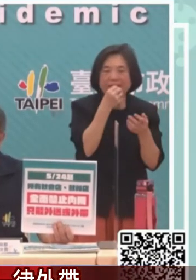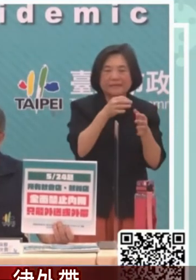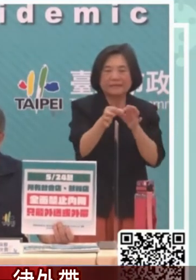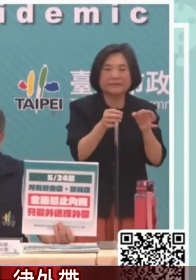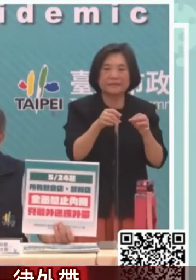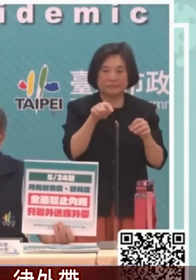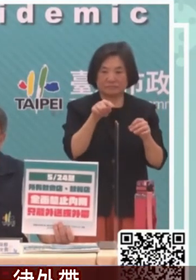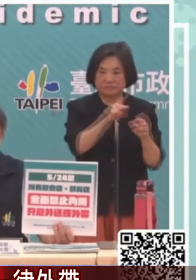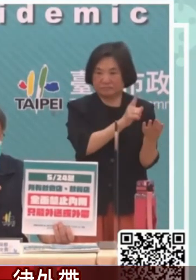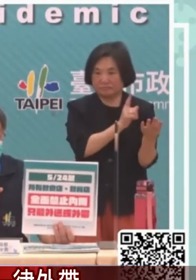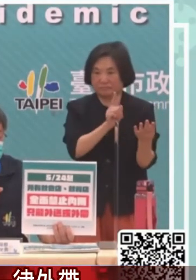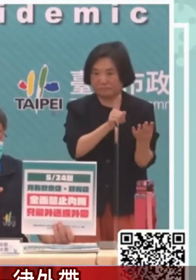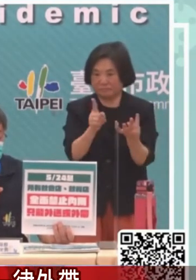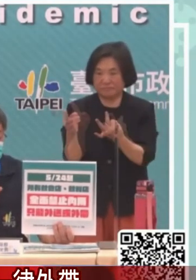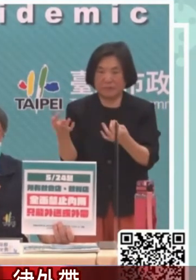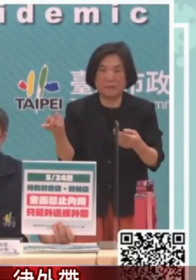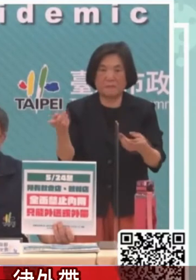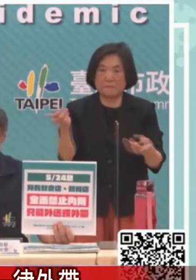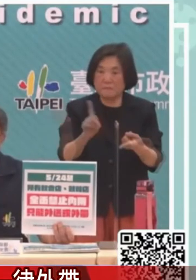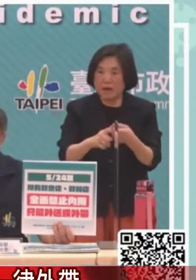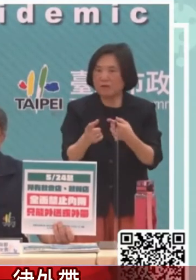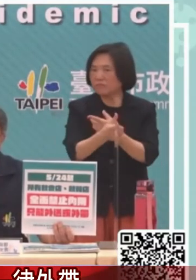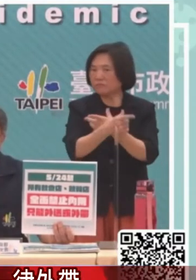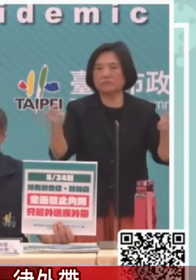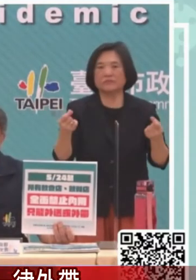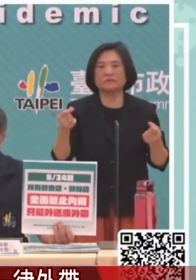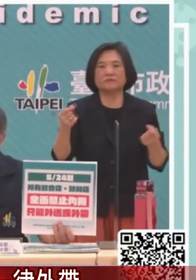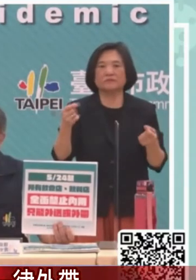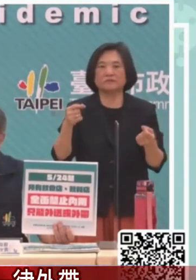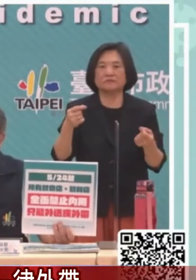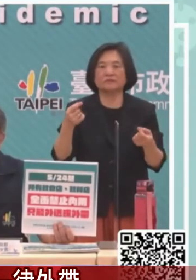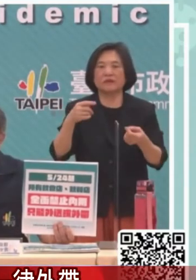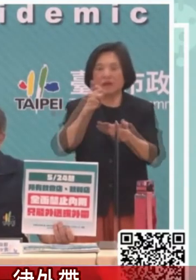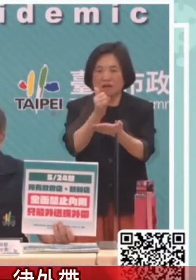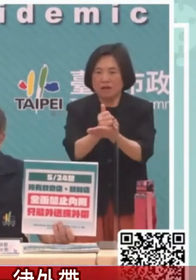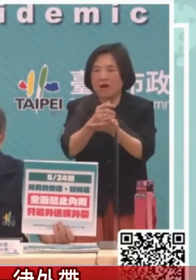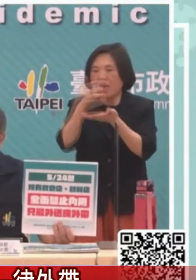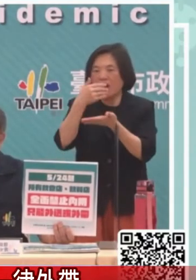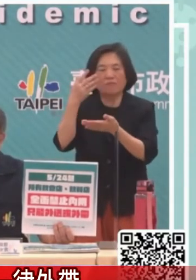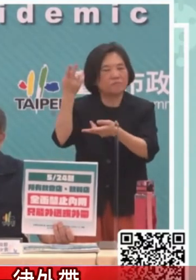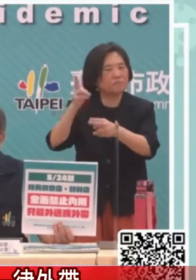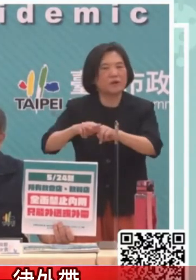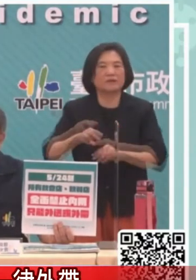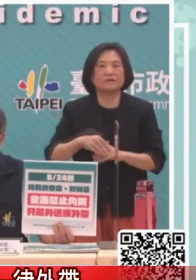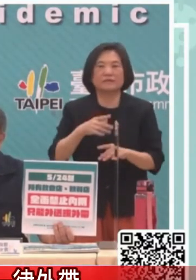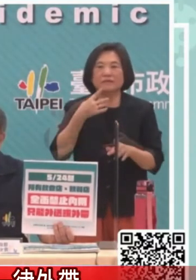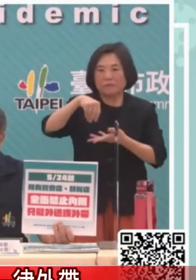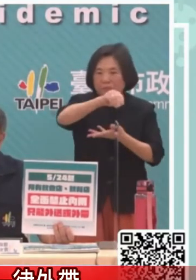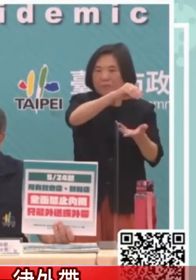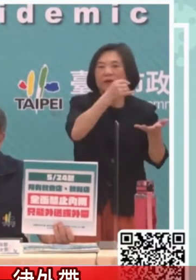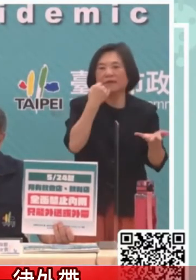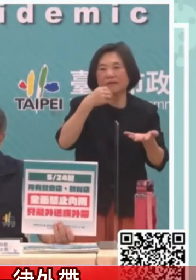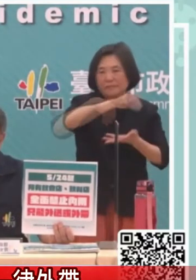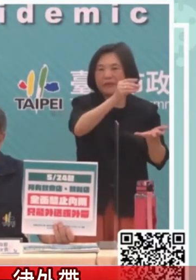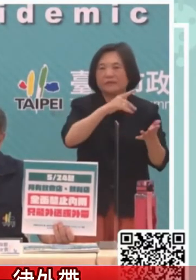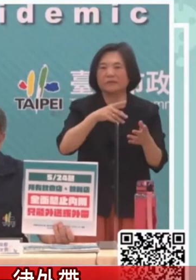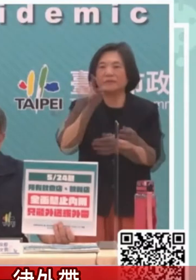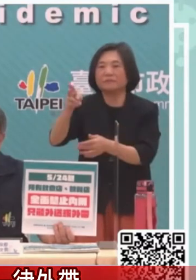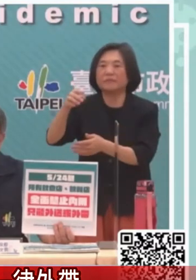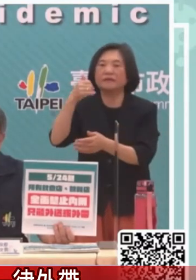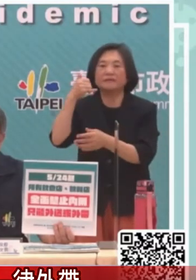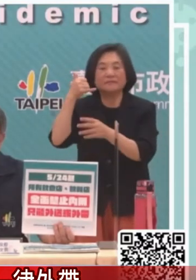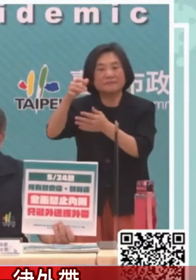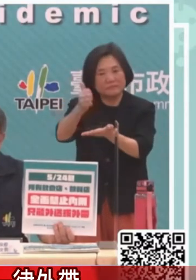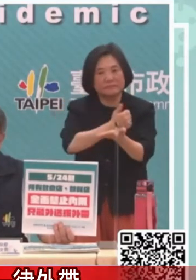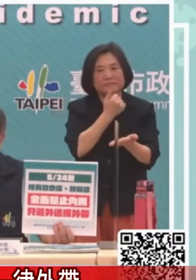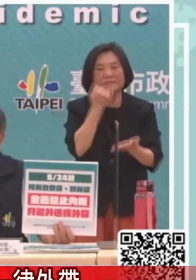一律全面禁止内用，只能外带跟外送。因为事实上，在临床上，你知道吗？脱